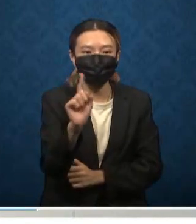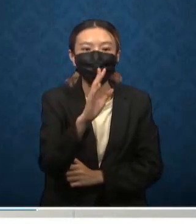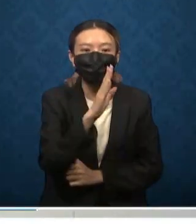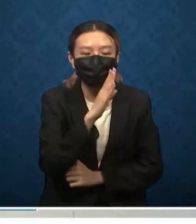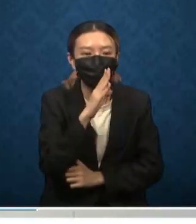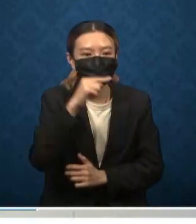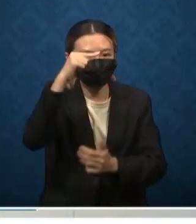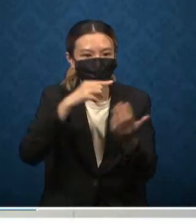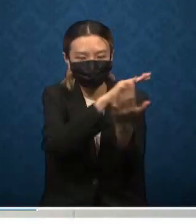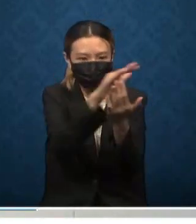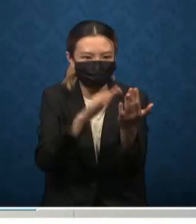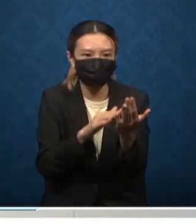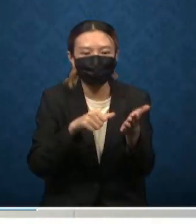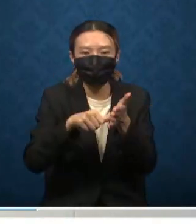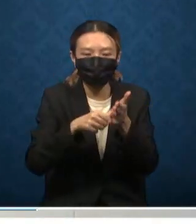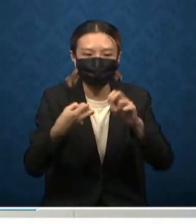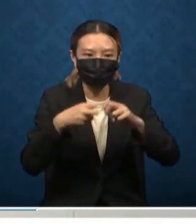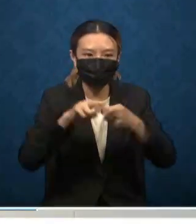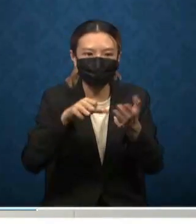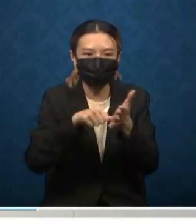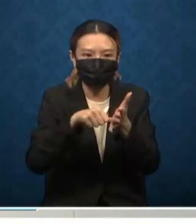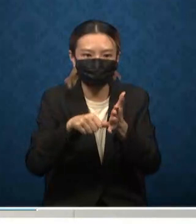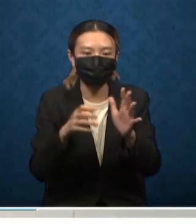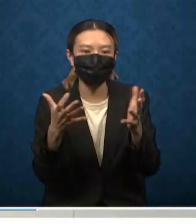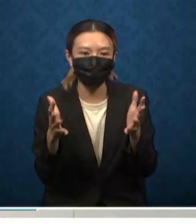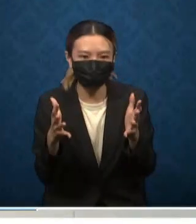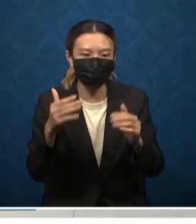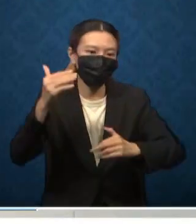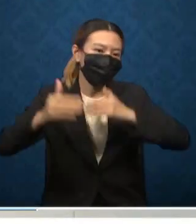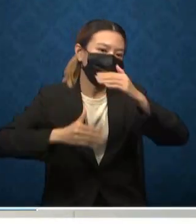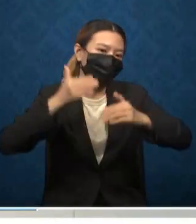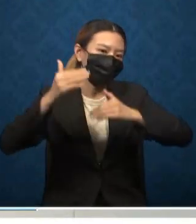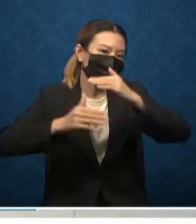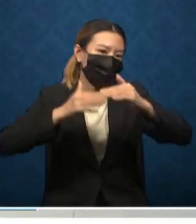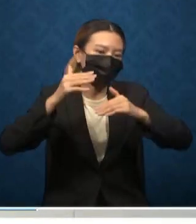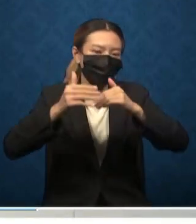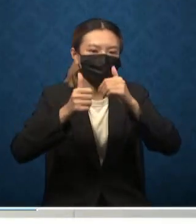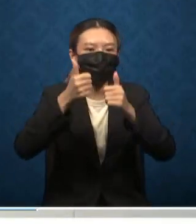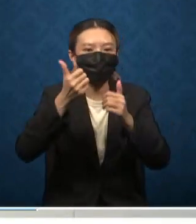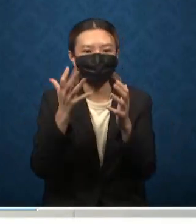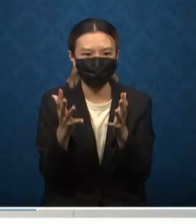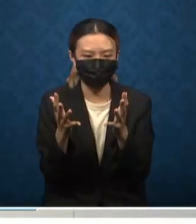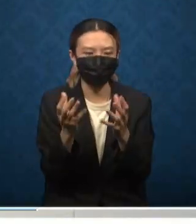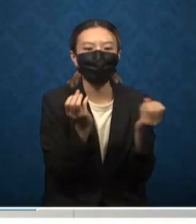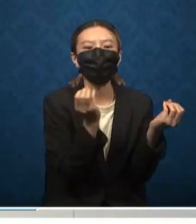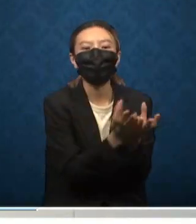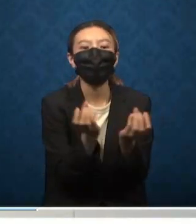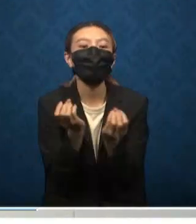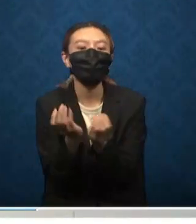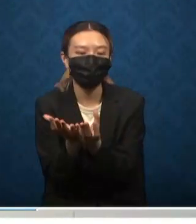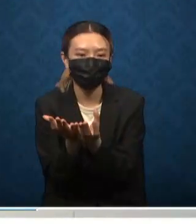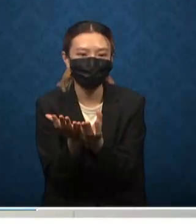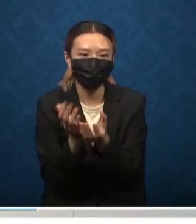ประเทศไทยไม่มีการแก้ไขปัญหาและพัฒนาทางดีขึ้นย่อมชมกระทบต่อ